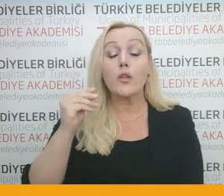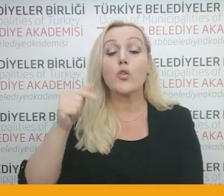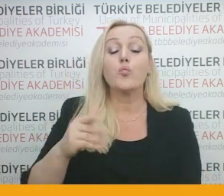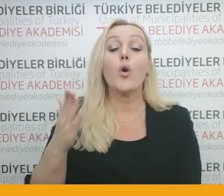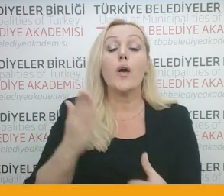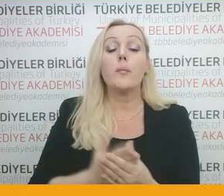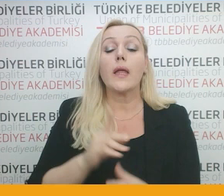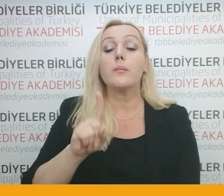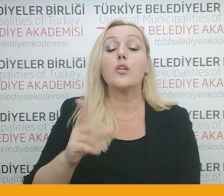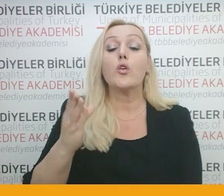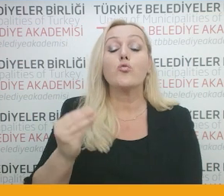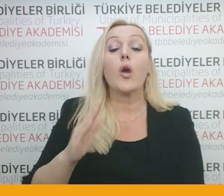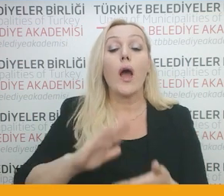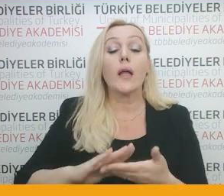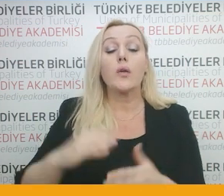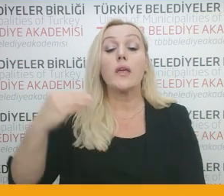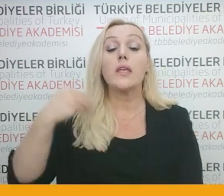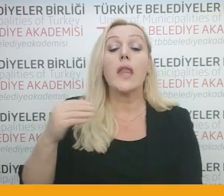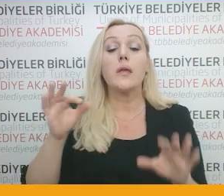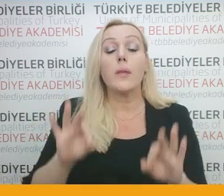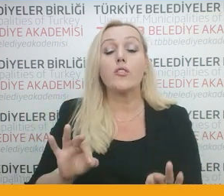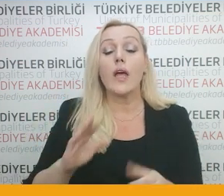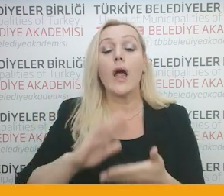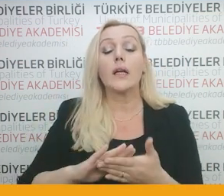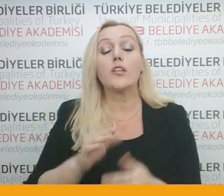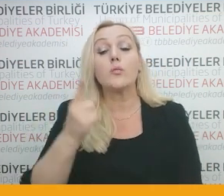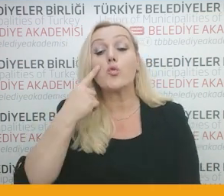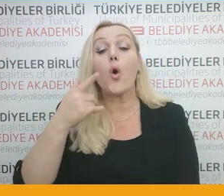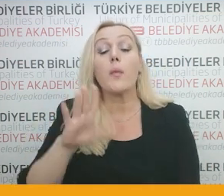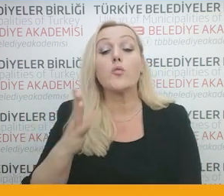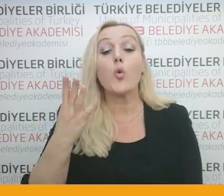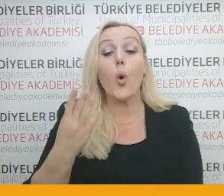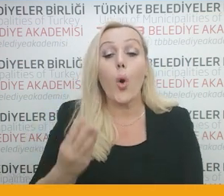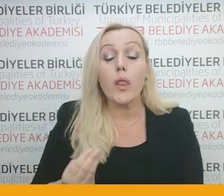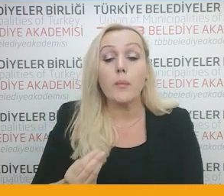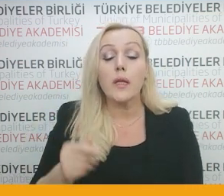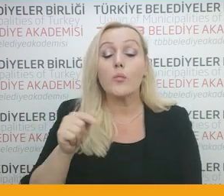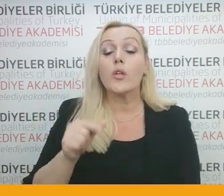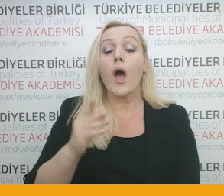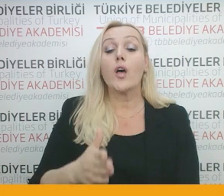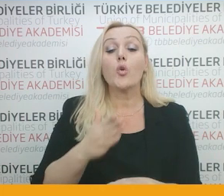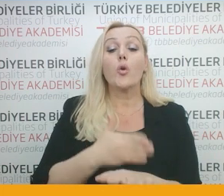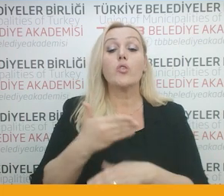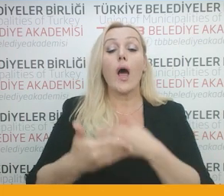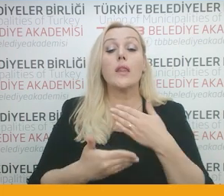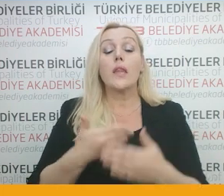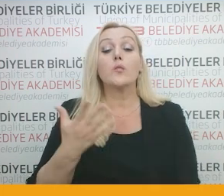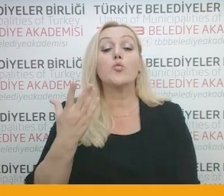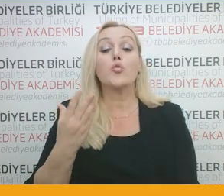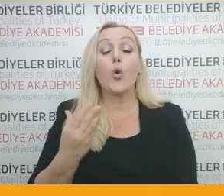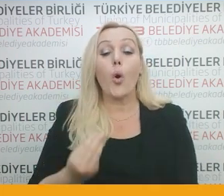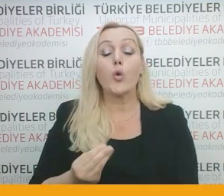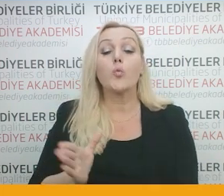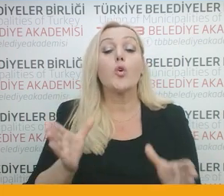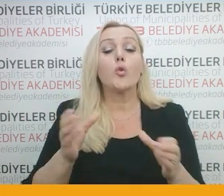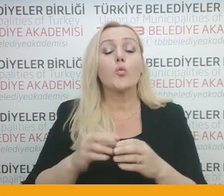birçok arkadaşımız yeni başlayan özellikle görmemiş olabilir. Burada biraz önce bahsettiğimiz gördüğünüz gibi sütunlar var.